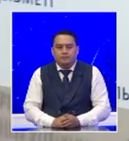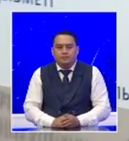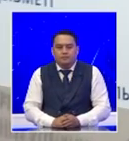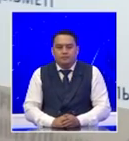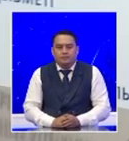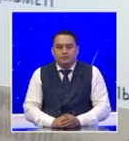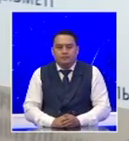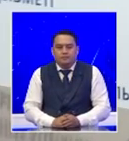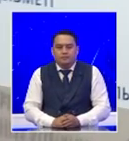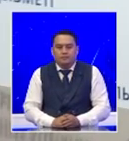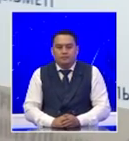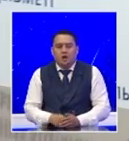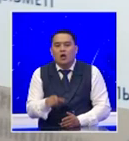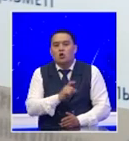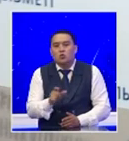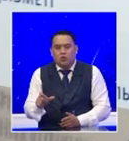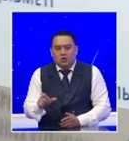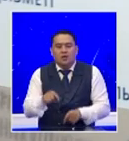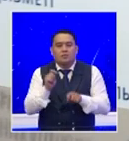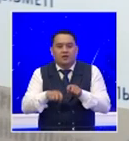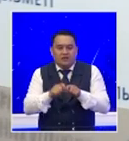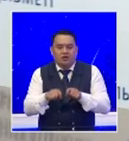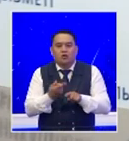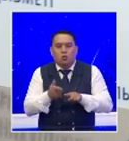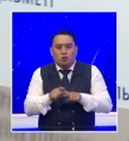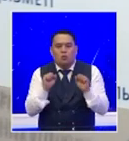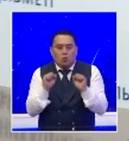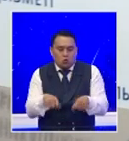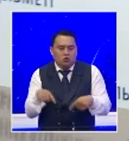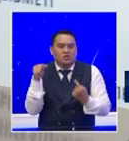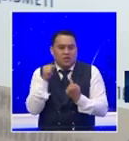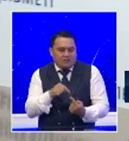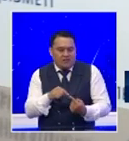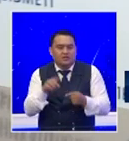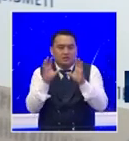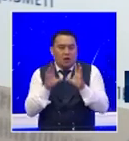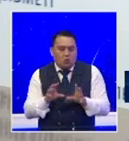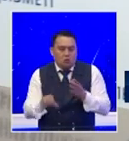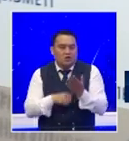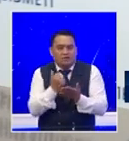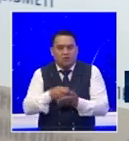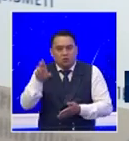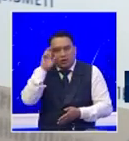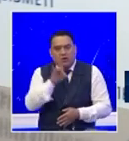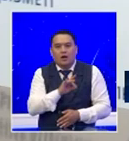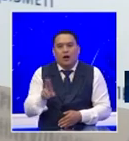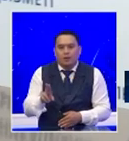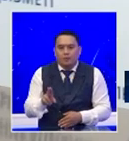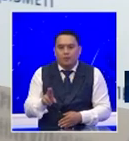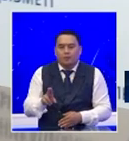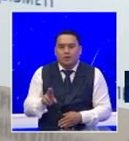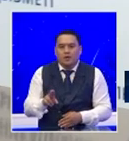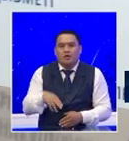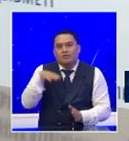Контингент людей, подлежащих тестированию, в соответствии с постановлением главного госпиталя республики,